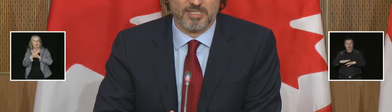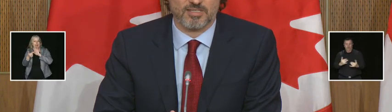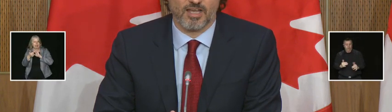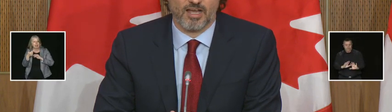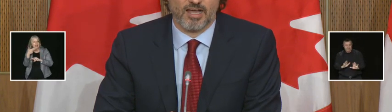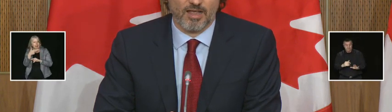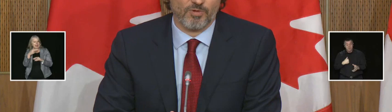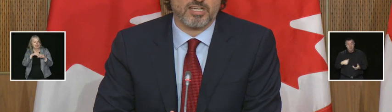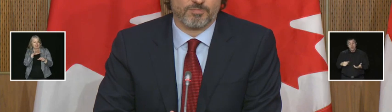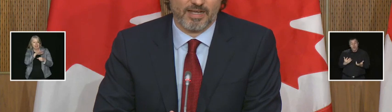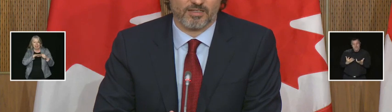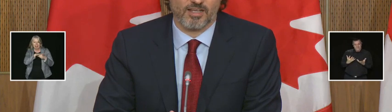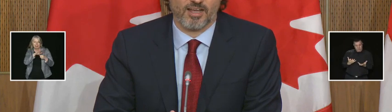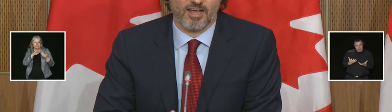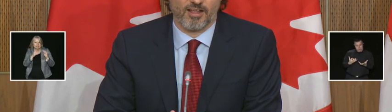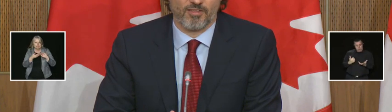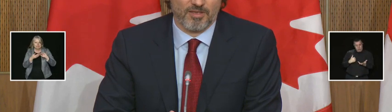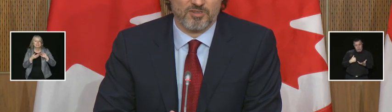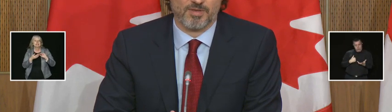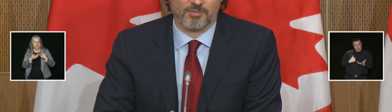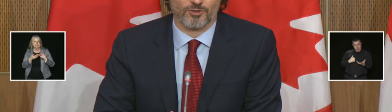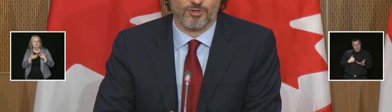oui expekt